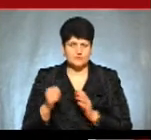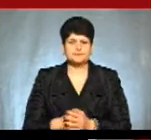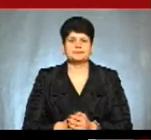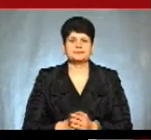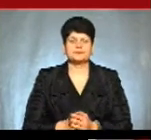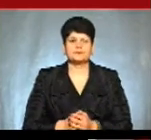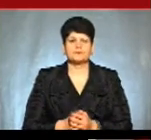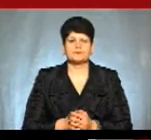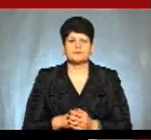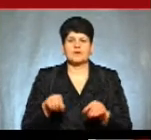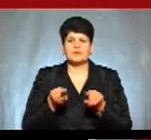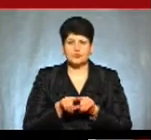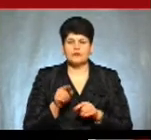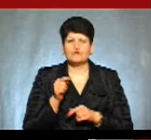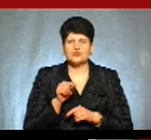Також